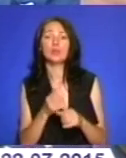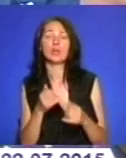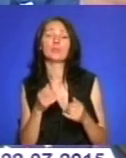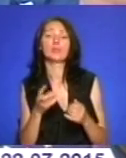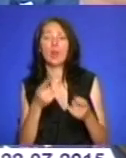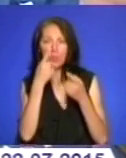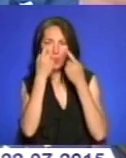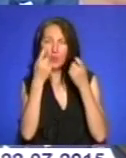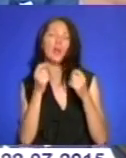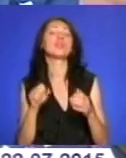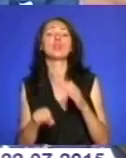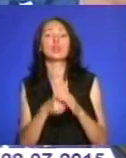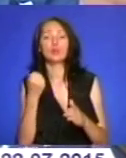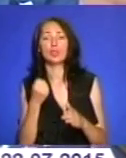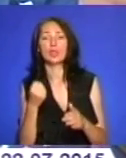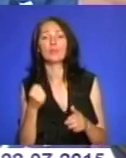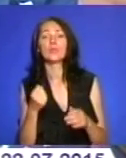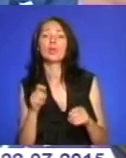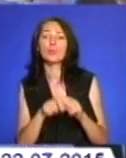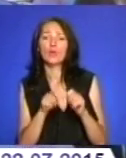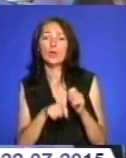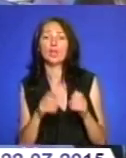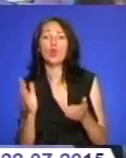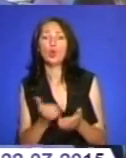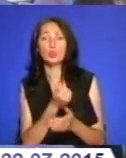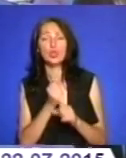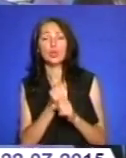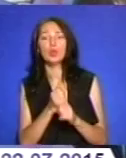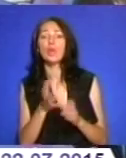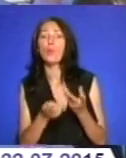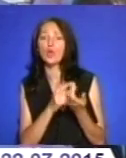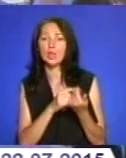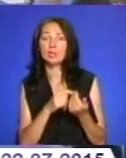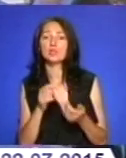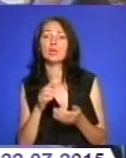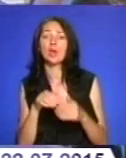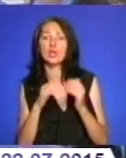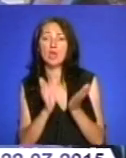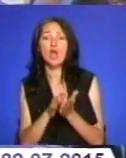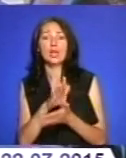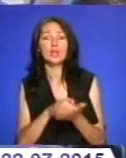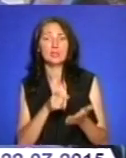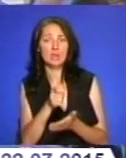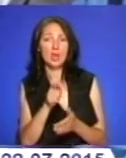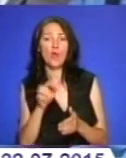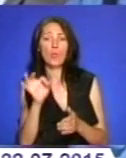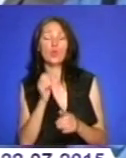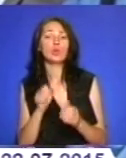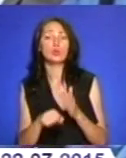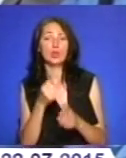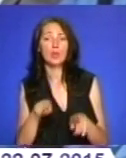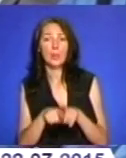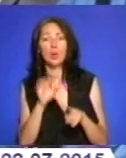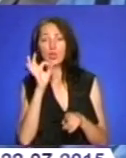запобігання злочинам і міряти успішність роботи по кількості загальних заяв про скоєні злочини. Також зазначив, корупції